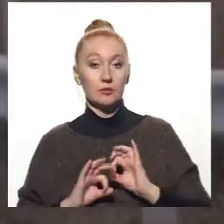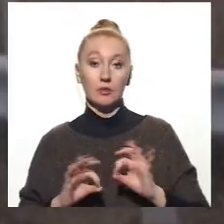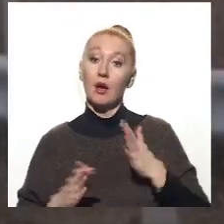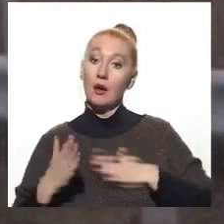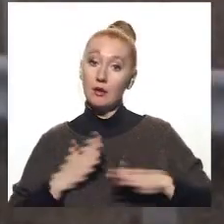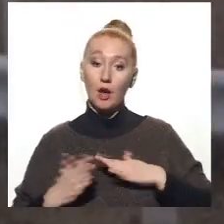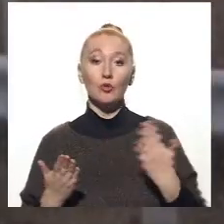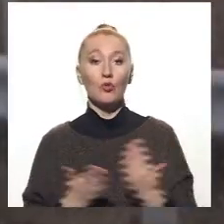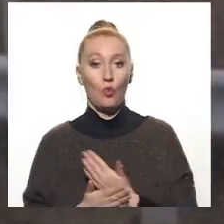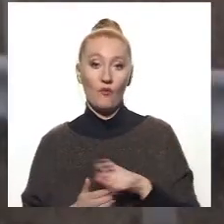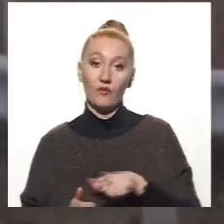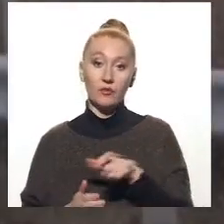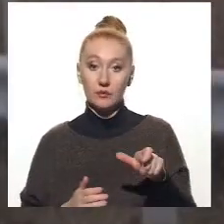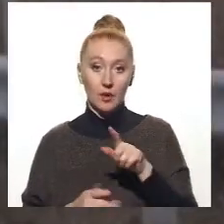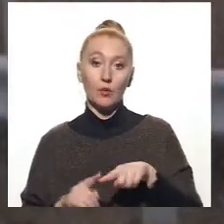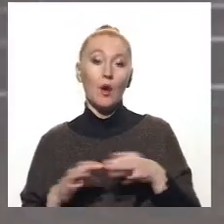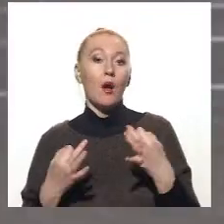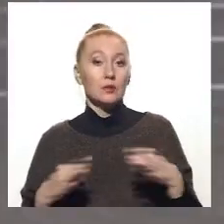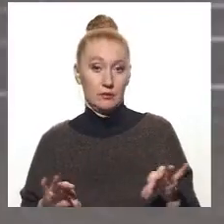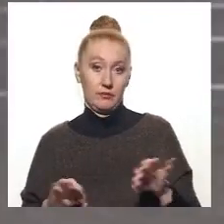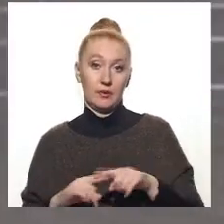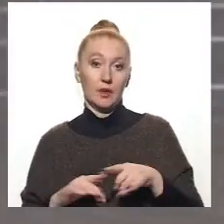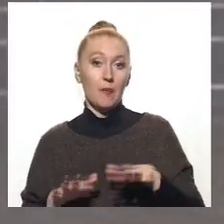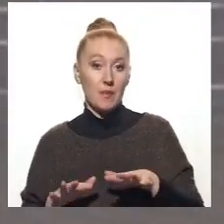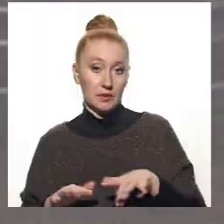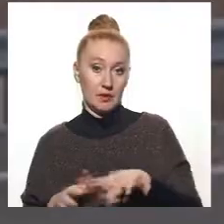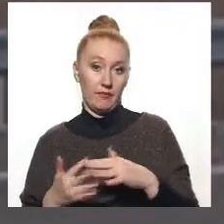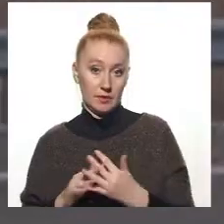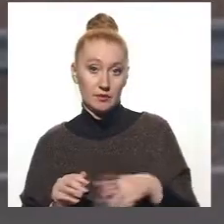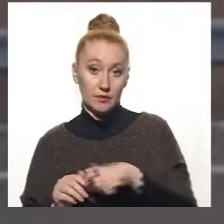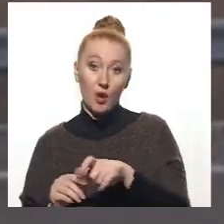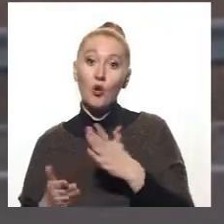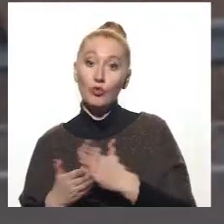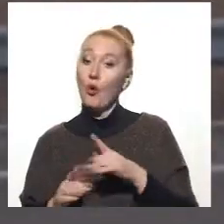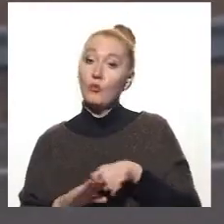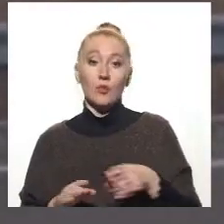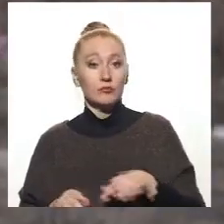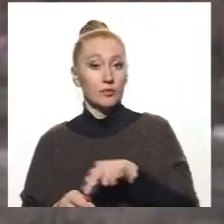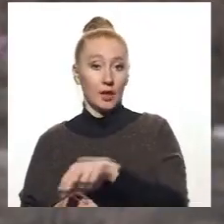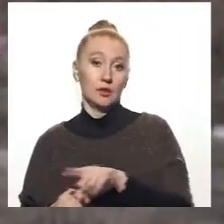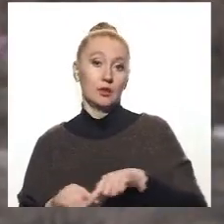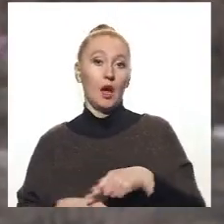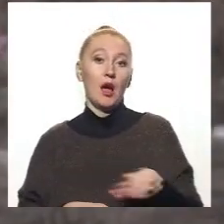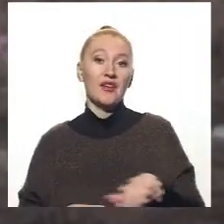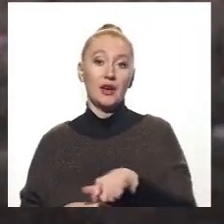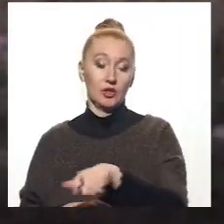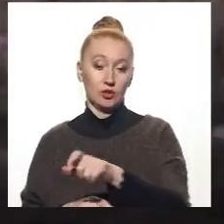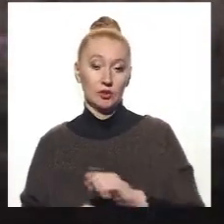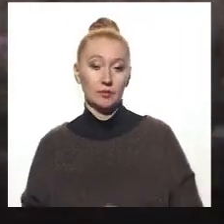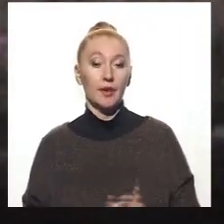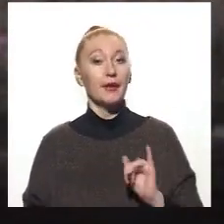радий, що новий шлях розвантажить сільські дороги. Однак відріже населений пункт від річки, до якої ходять люди. І річку,